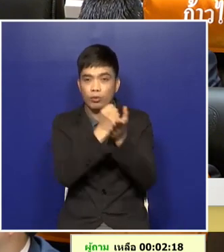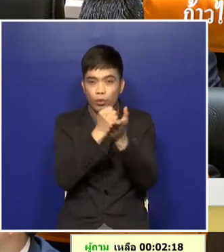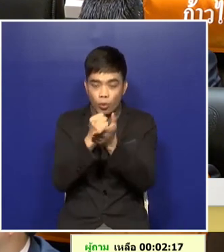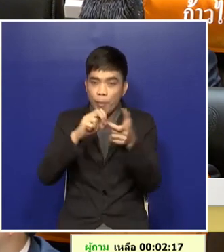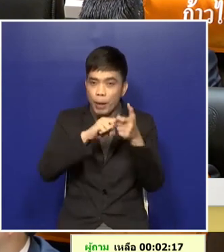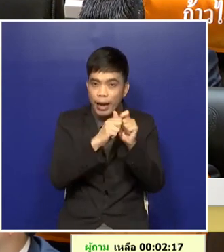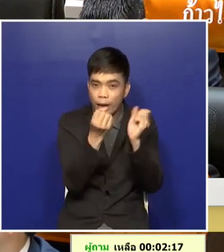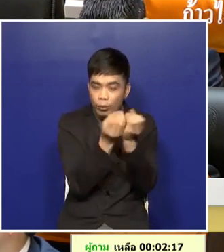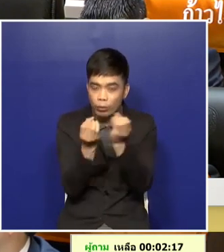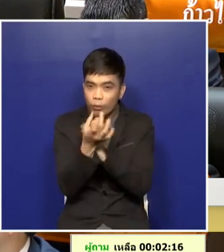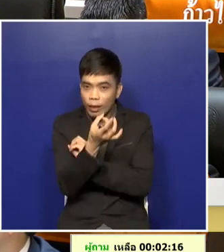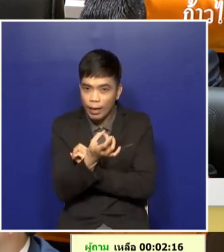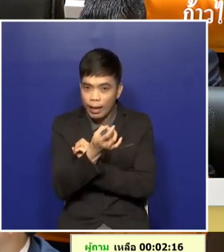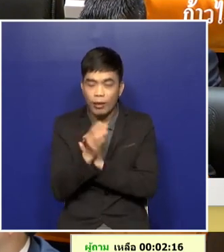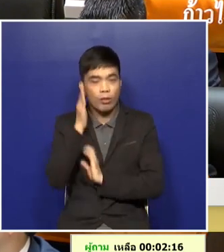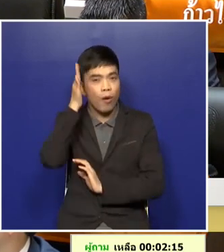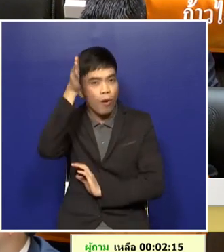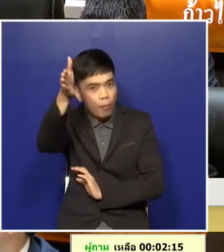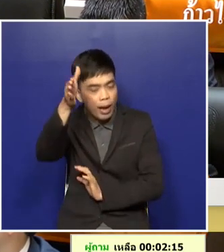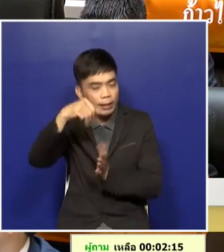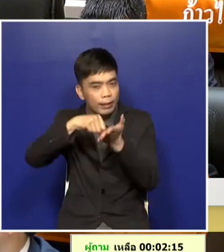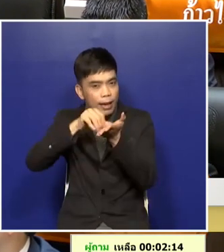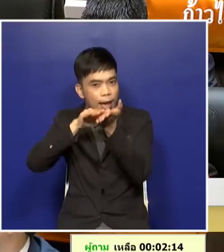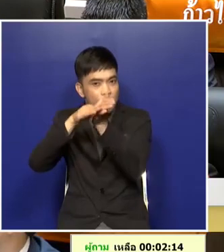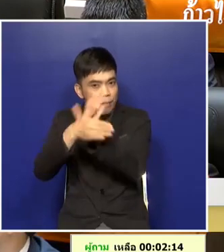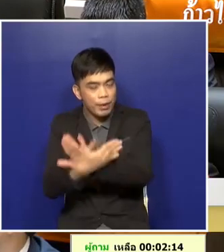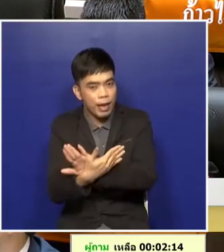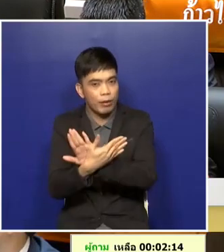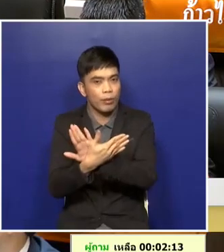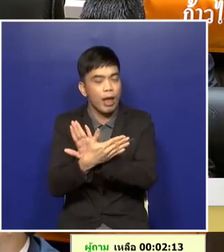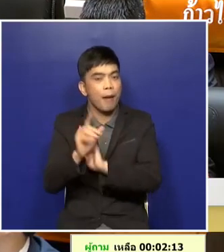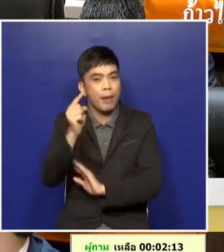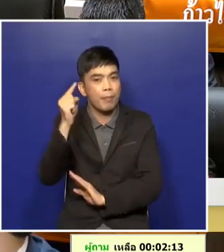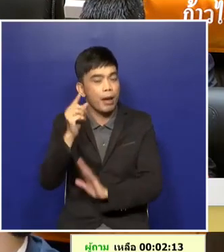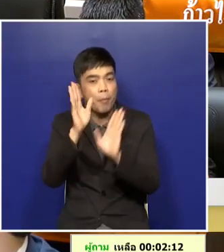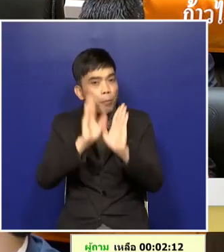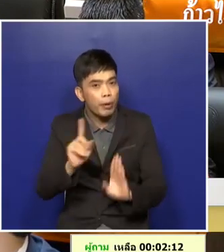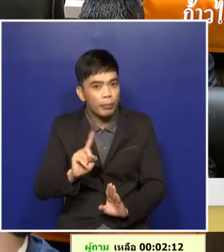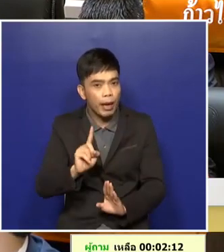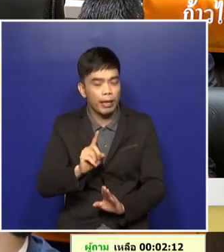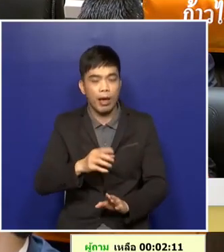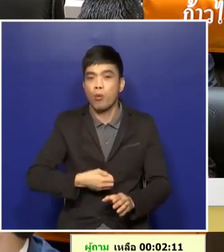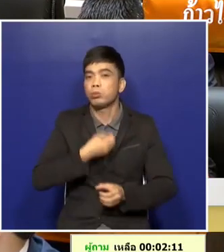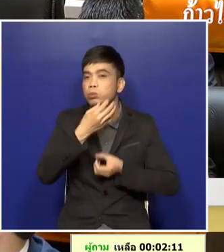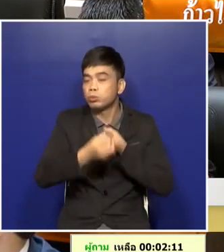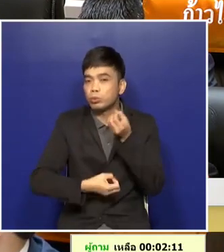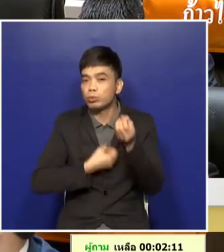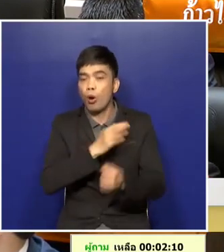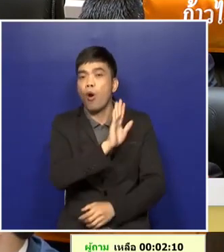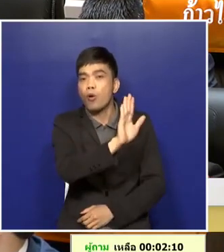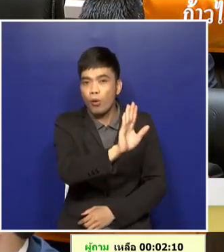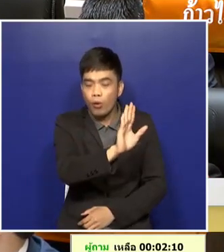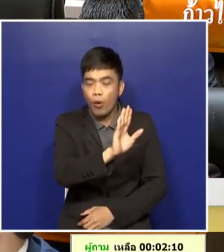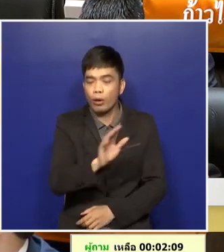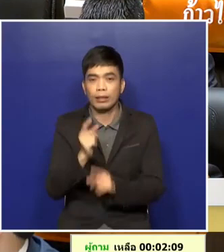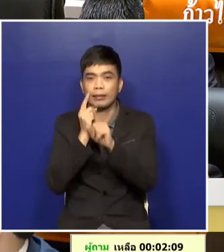ยังไงบ้างก็เป็นโอกาสให้ท่านได้โชว์วิสัยทัศน์นะครับเอาความเห็นส่วนตัวท่านก็ได้ไม่ต้องเอาแบบที่ท่านนายก